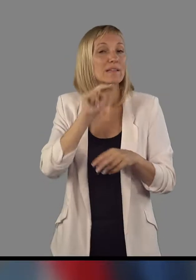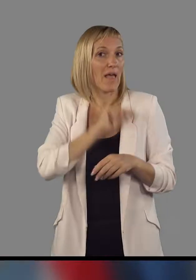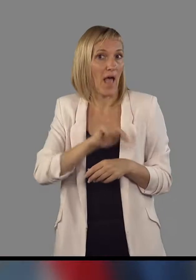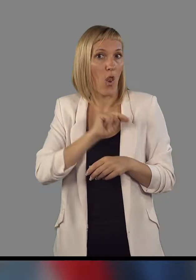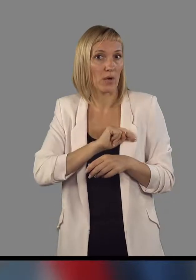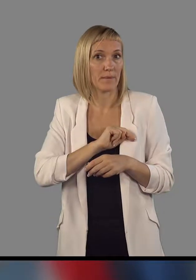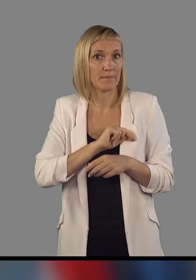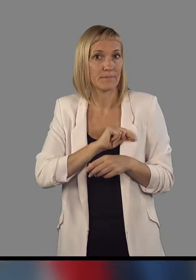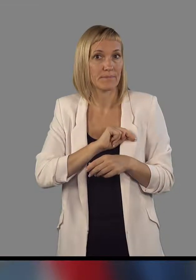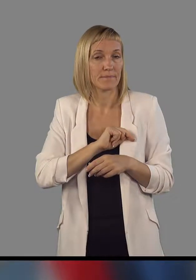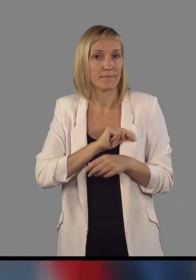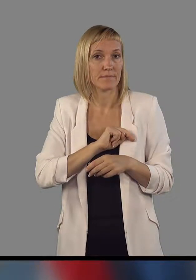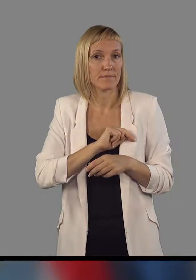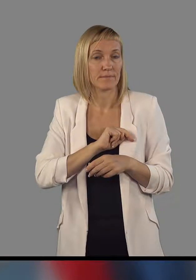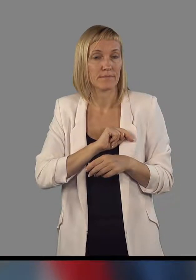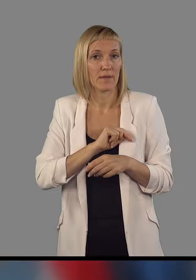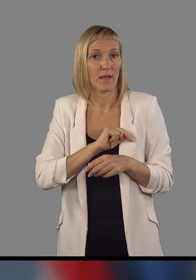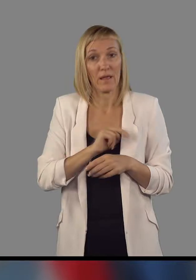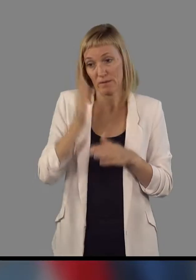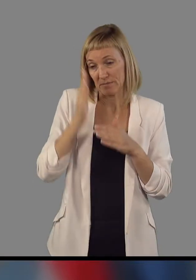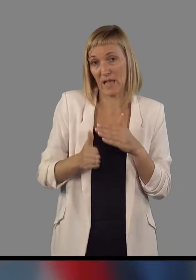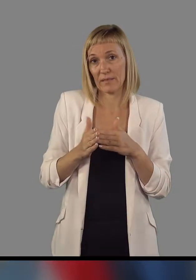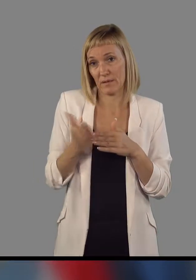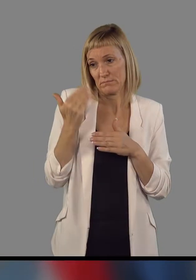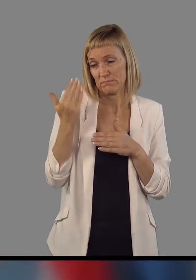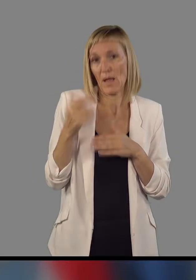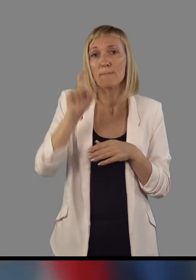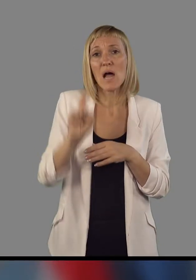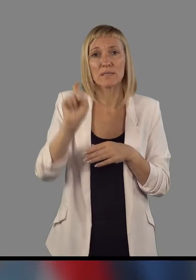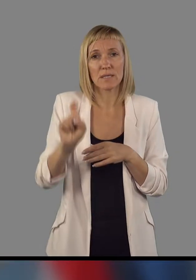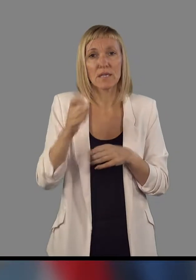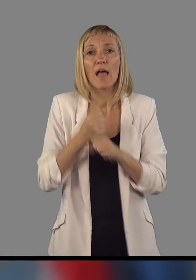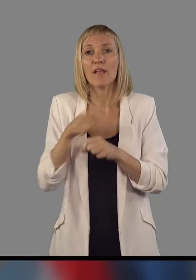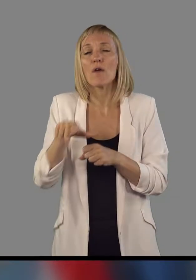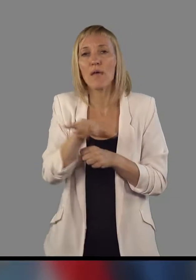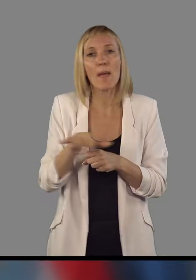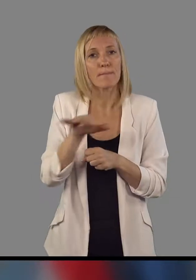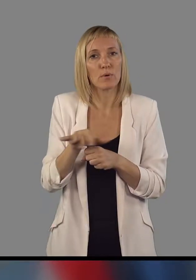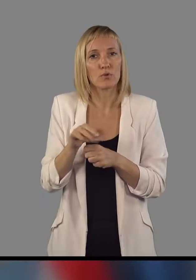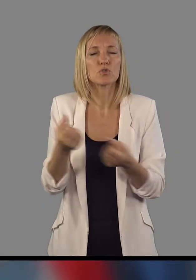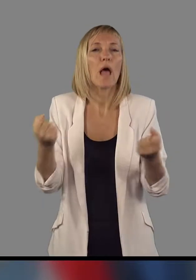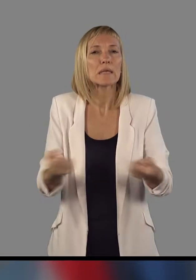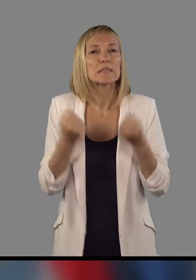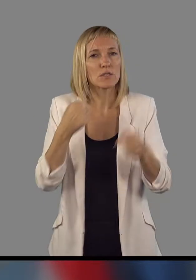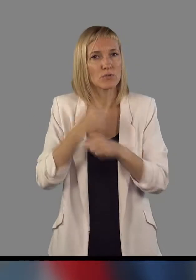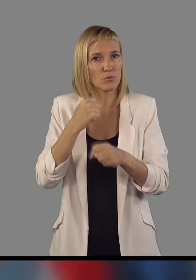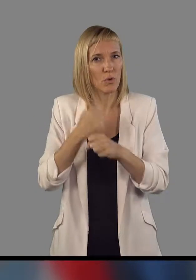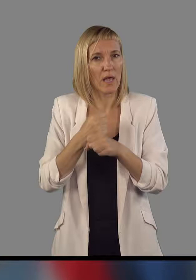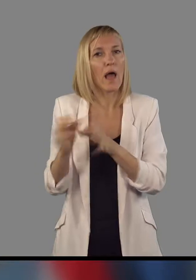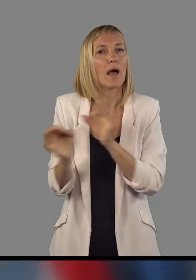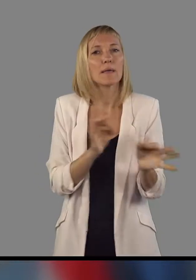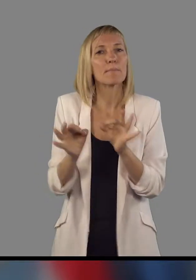sprejeta tudi projektna naloga, tako da v zadnjih mesecih smo delo na tem področju